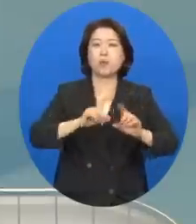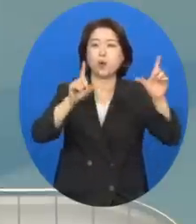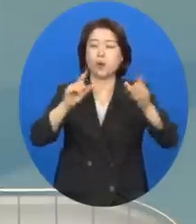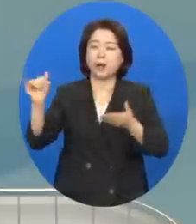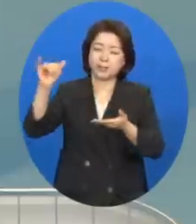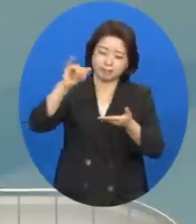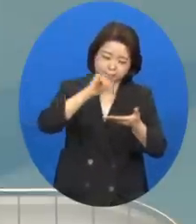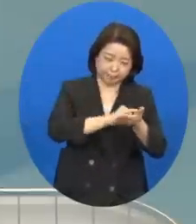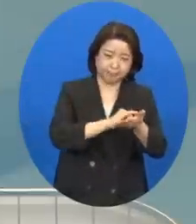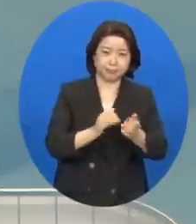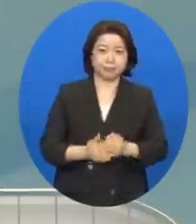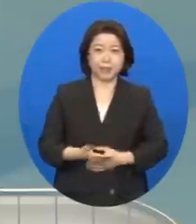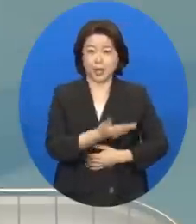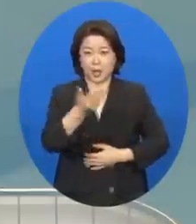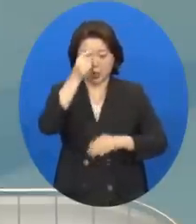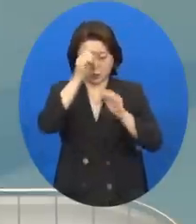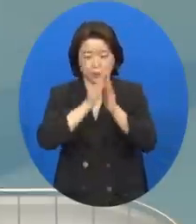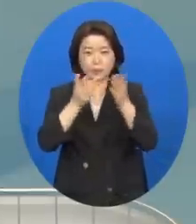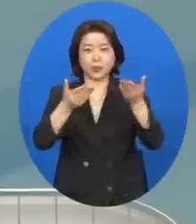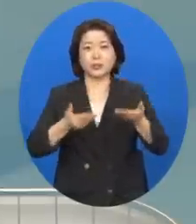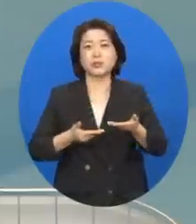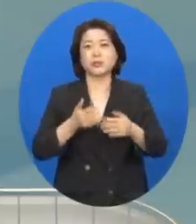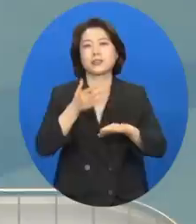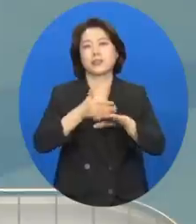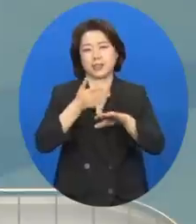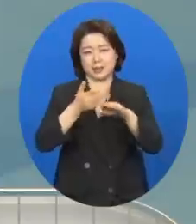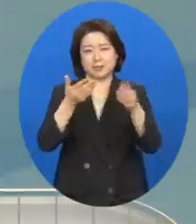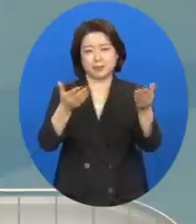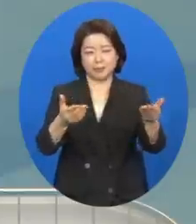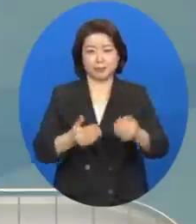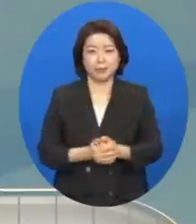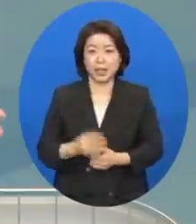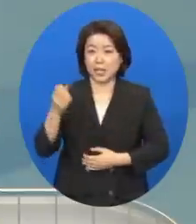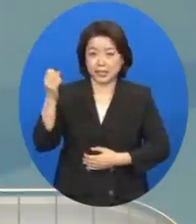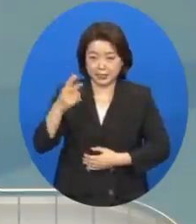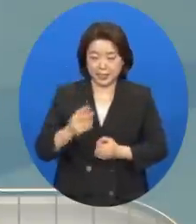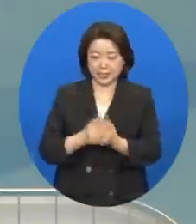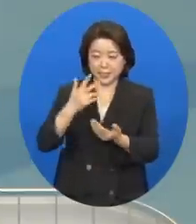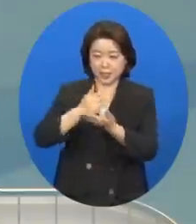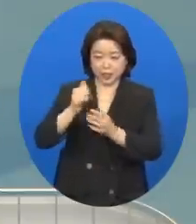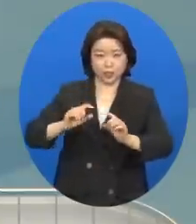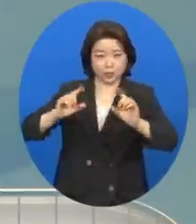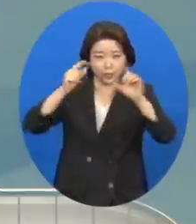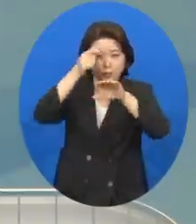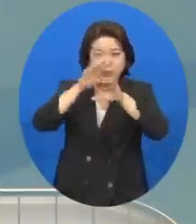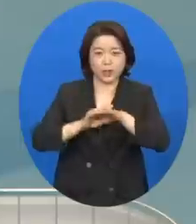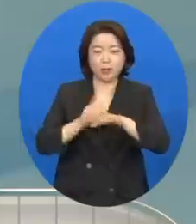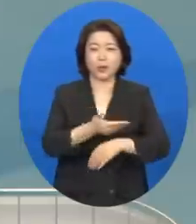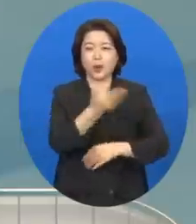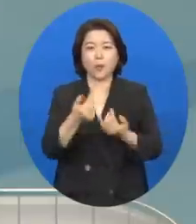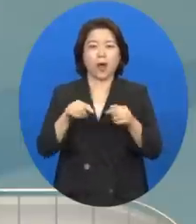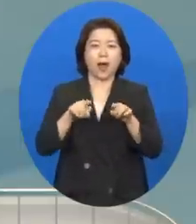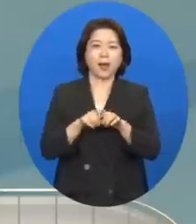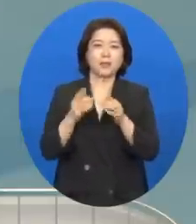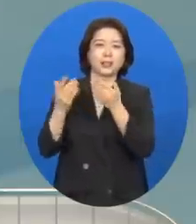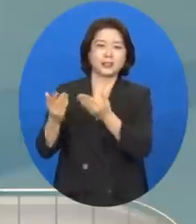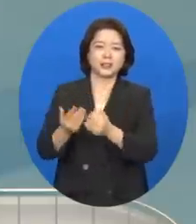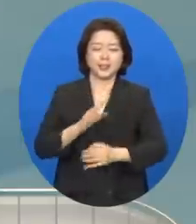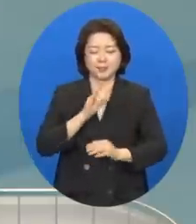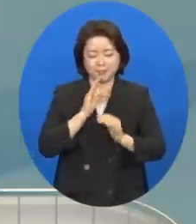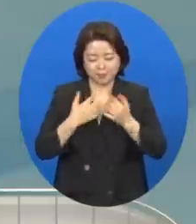기도해 주셔서 너무나 감사드리고 또 다시 또 주일 예배를 여러분과 함께 드리니까 너무 행복합니다.